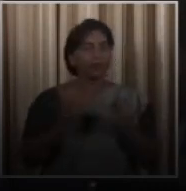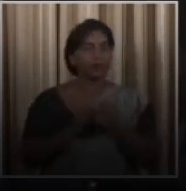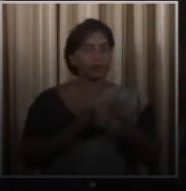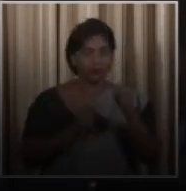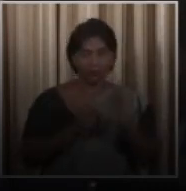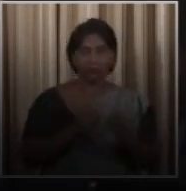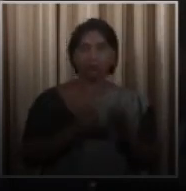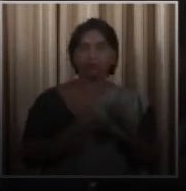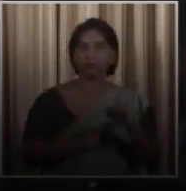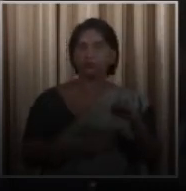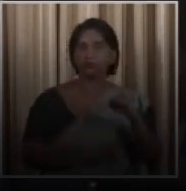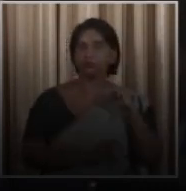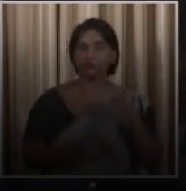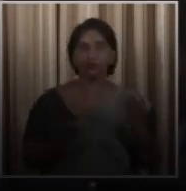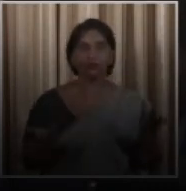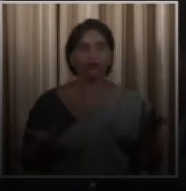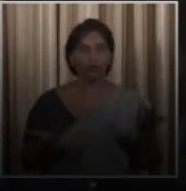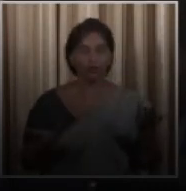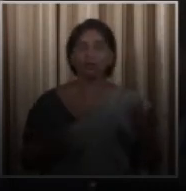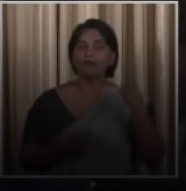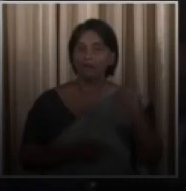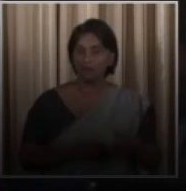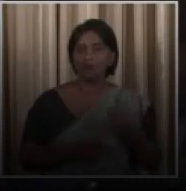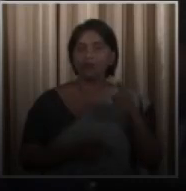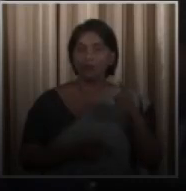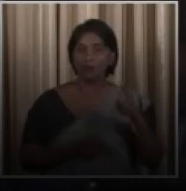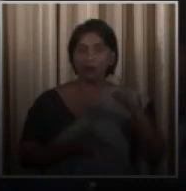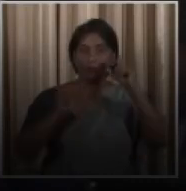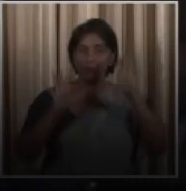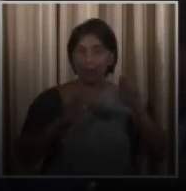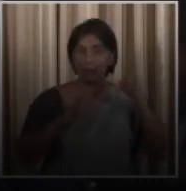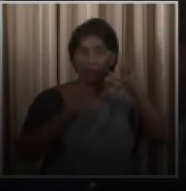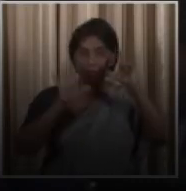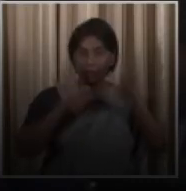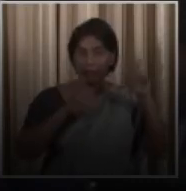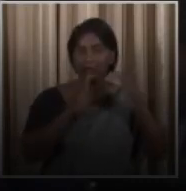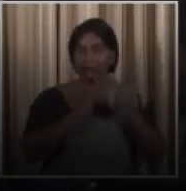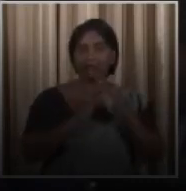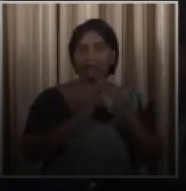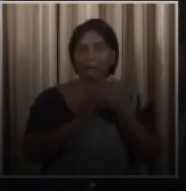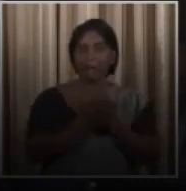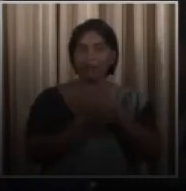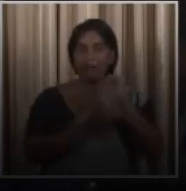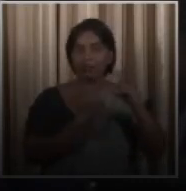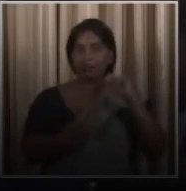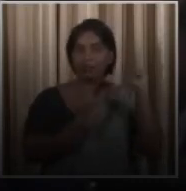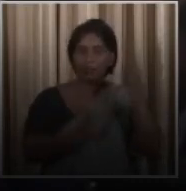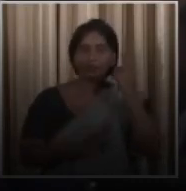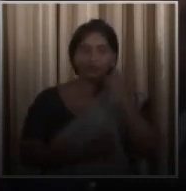පවා ආර්ථික ශක්තියක් තිබුණේ නැහැ. ඒක නිසා රෝඩ් මිස් පෙදෙසේ ගේ උකස්තර උකස් කරලා තිබුණයි කියන කාරණේ රටම